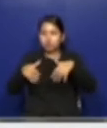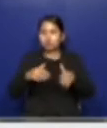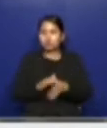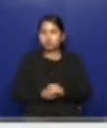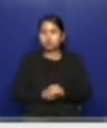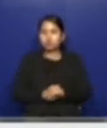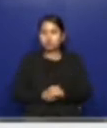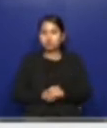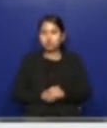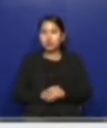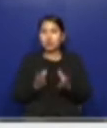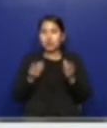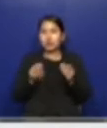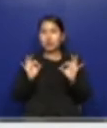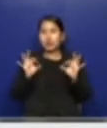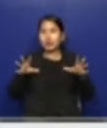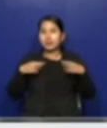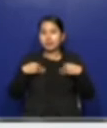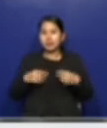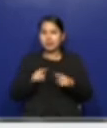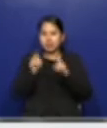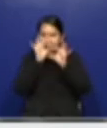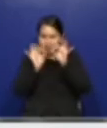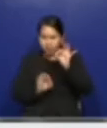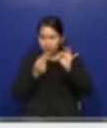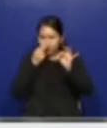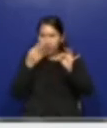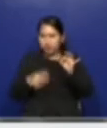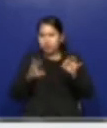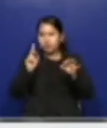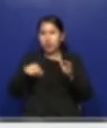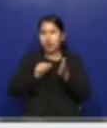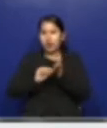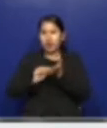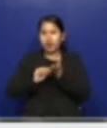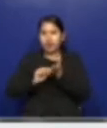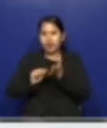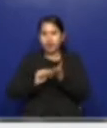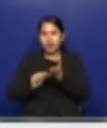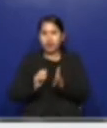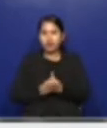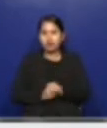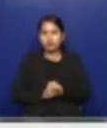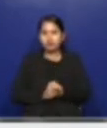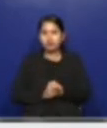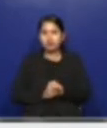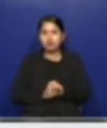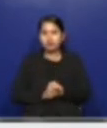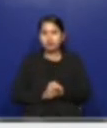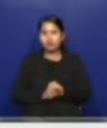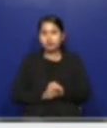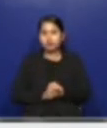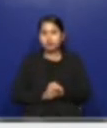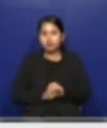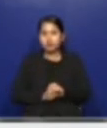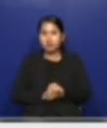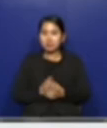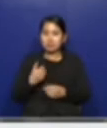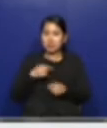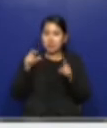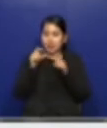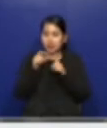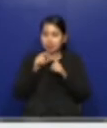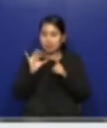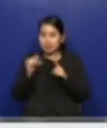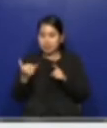ยเลยเรื่องที่ดินแต่ผมดูในเนื้อหาท่านต้องไปปรับกับแก้นะเรื่องกฎหมายที่ดินฉบับนี้ท่านยังกังวลอยู่ยังจะเอ